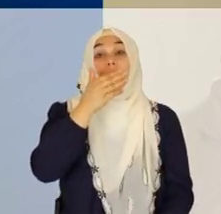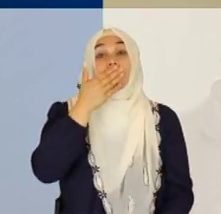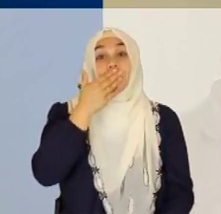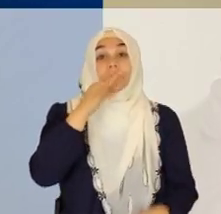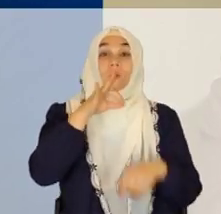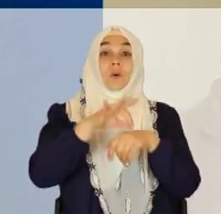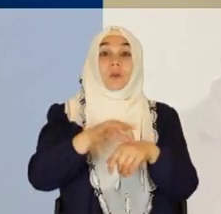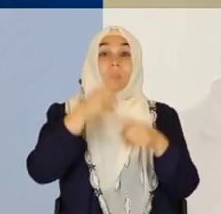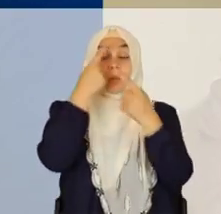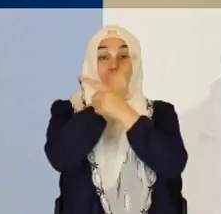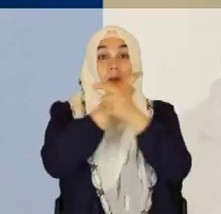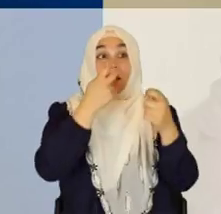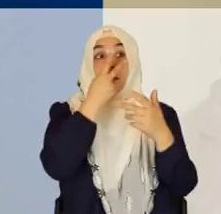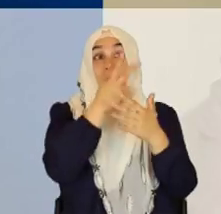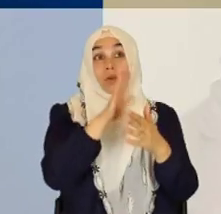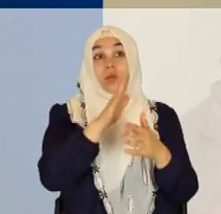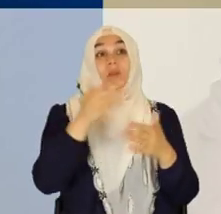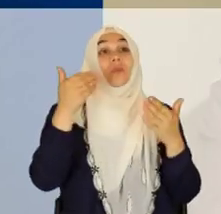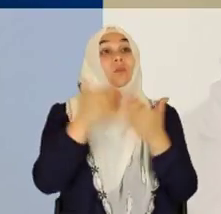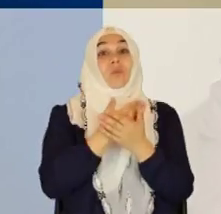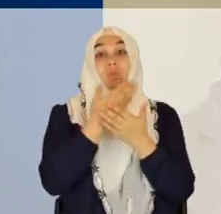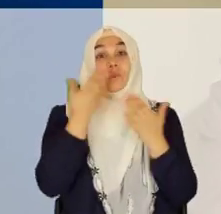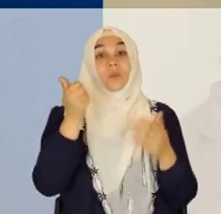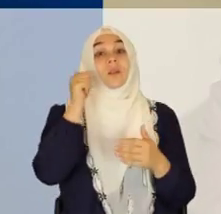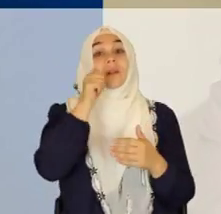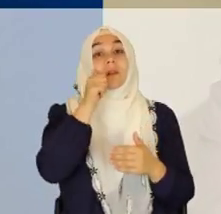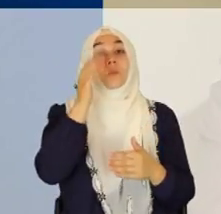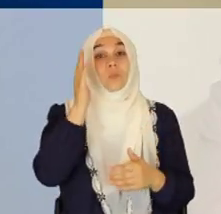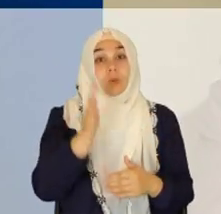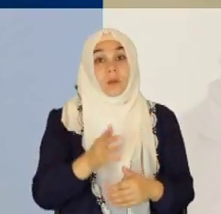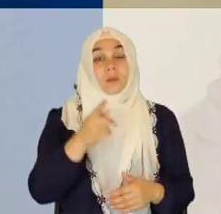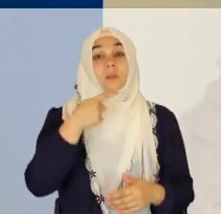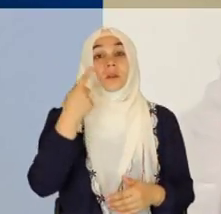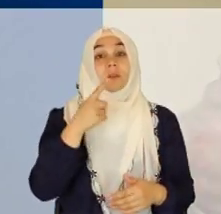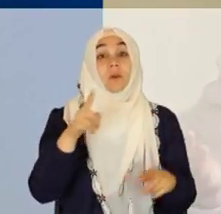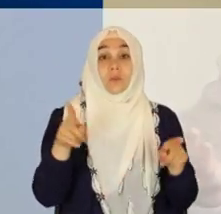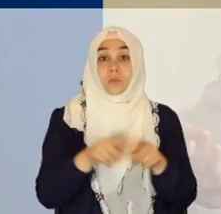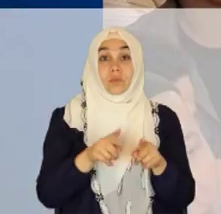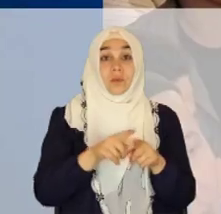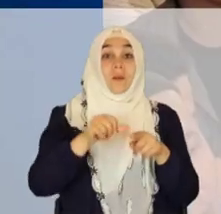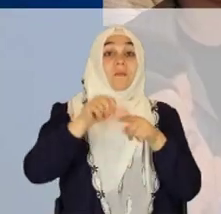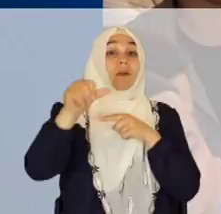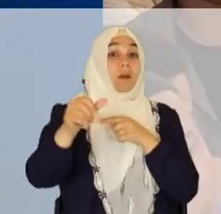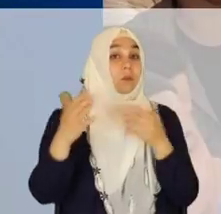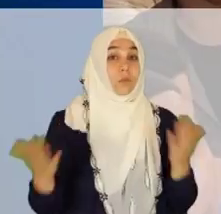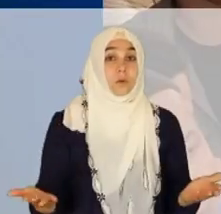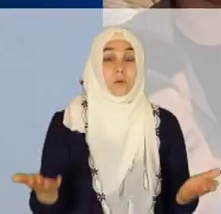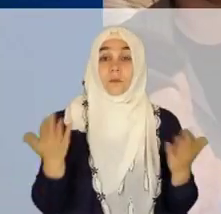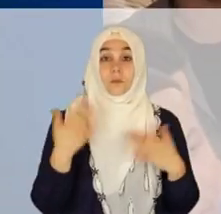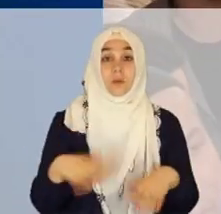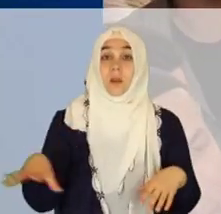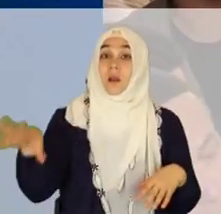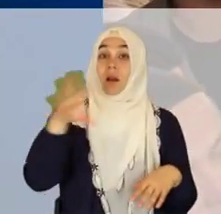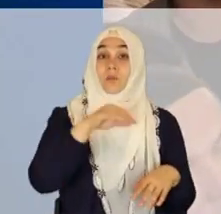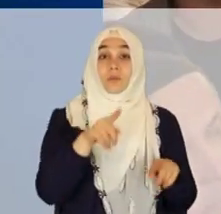qilinadi. Ko'rinmasa oy yangi bo'lmadi, indinga tutamiz deyiladi. Shunda farq bo'ladi.